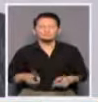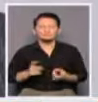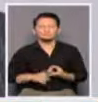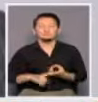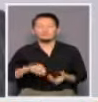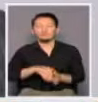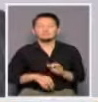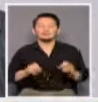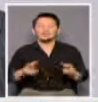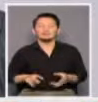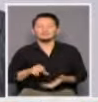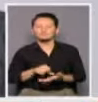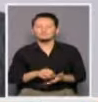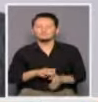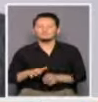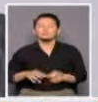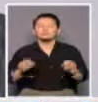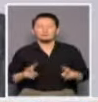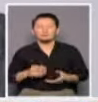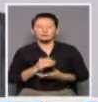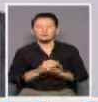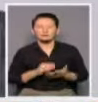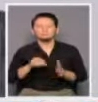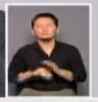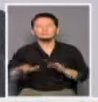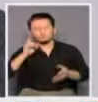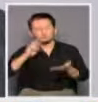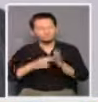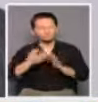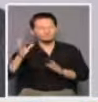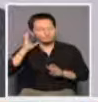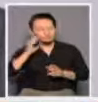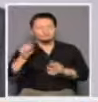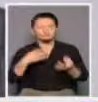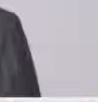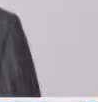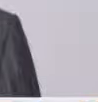встречаюсь с активом, с представителями старшего поколения, выслушиваю их предложения.